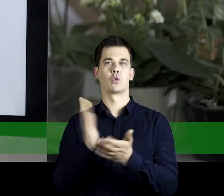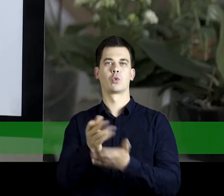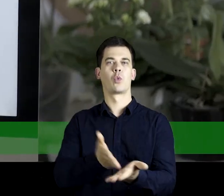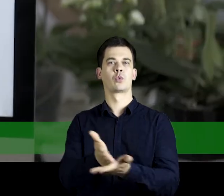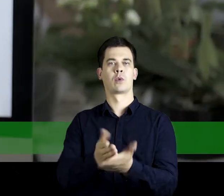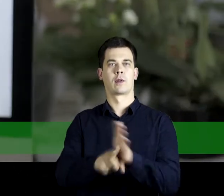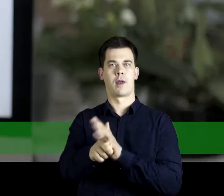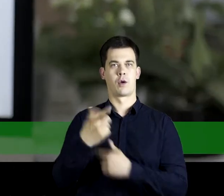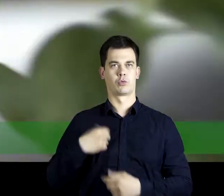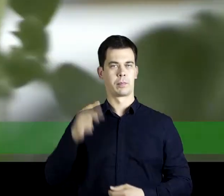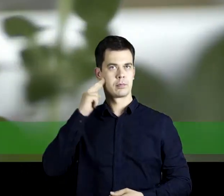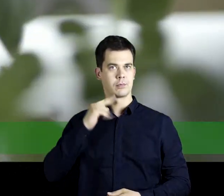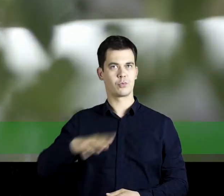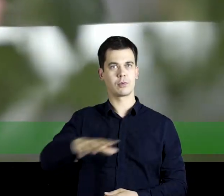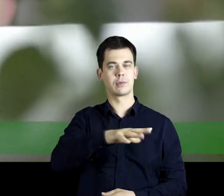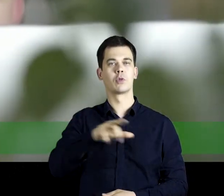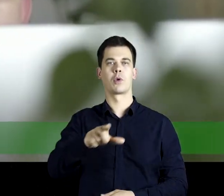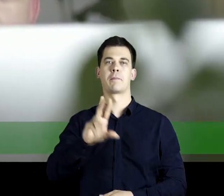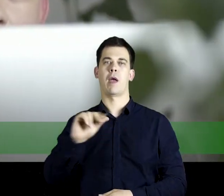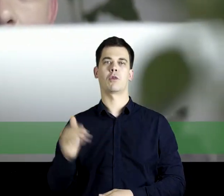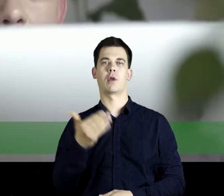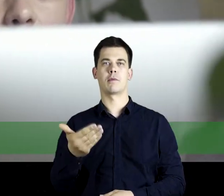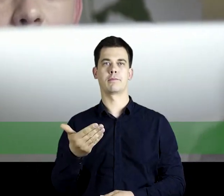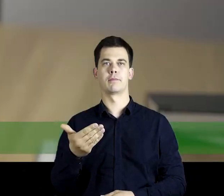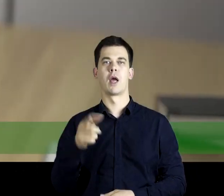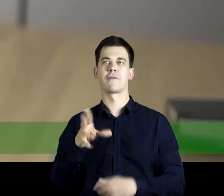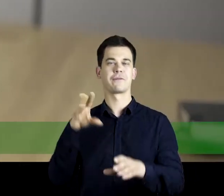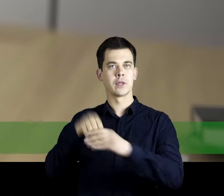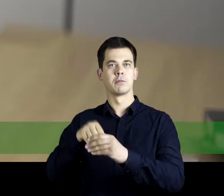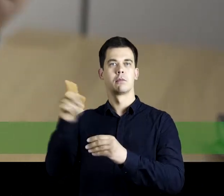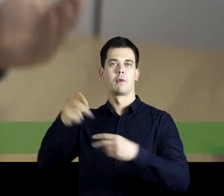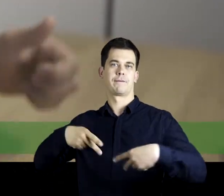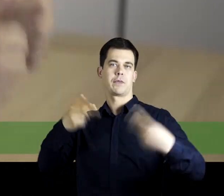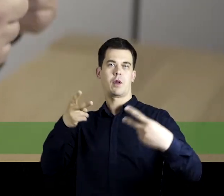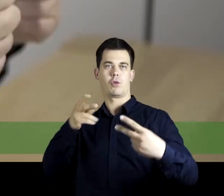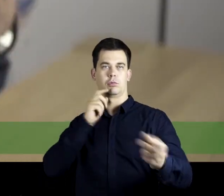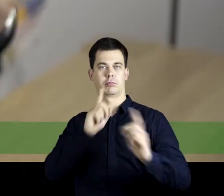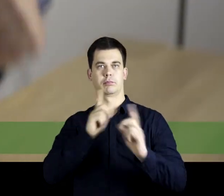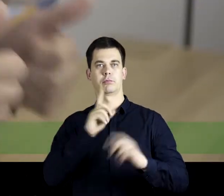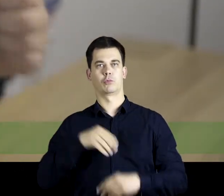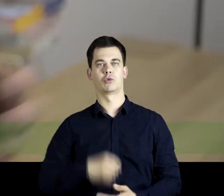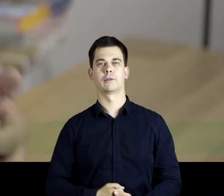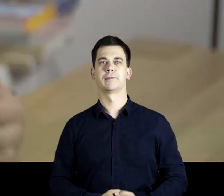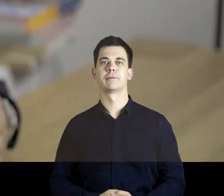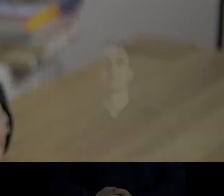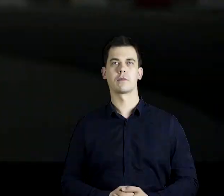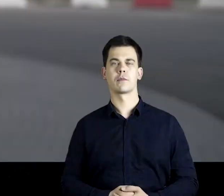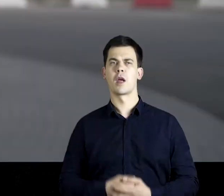niesłyszących w polskim języku migowym w kanale wideoczat. Mówi Izabela Sopalska, Kulawa,